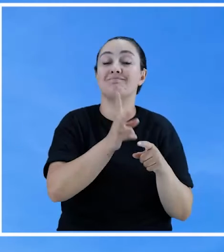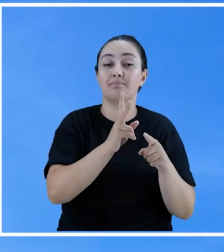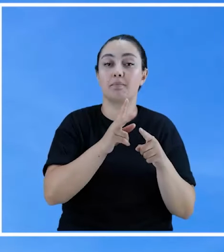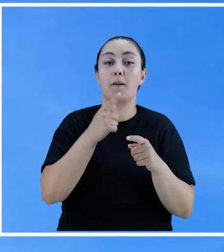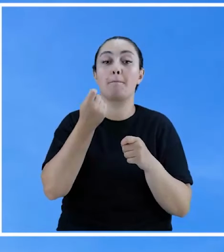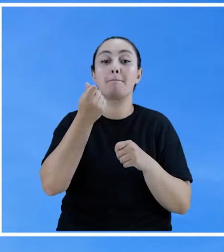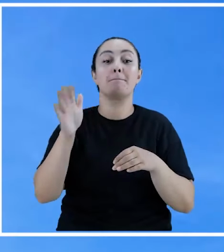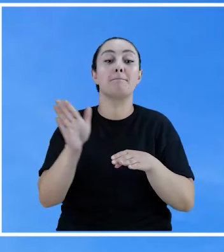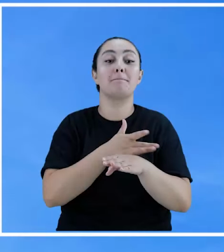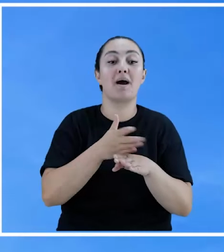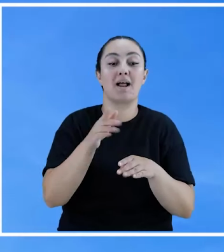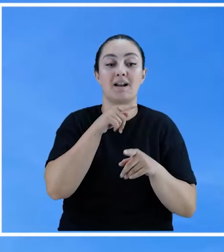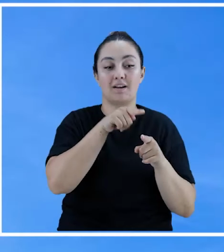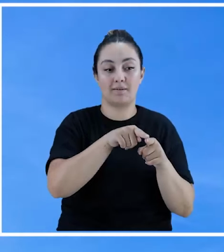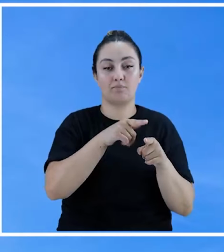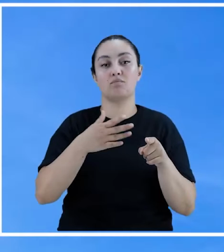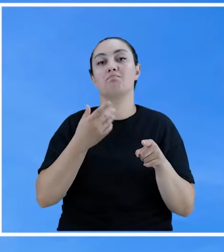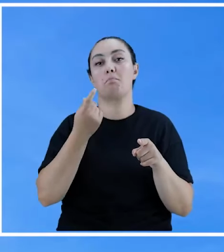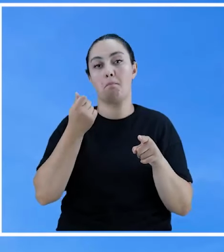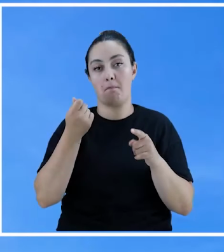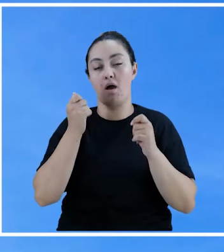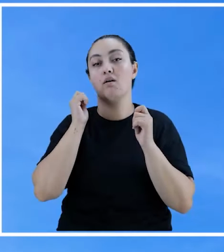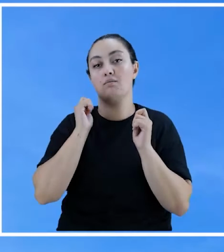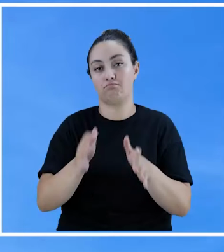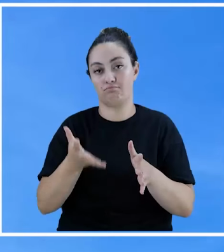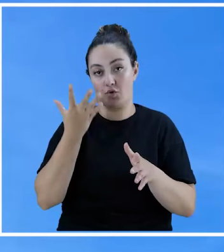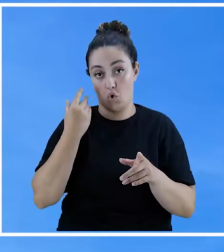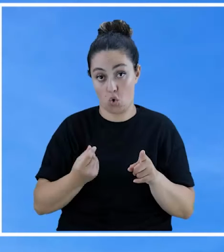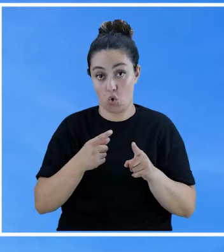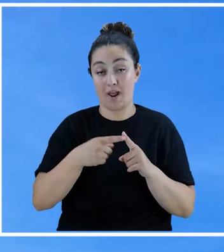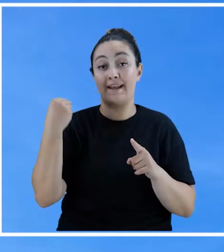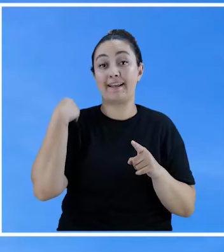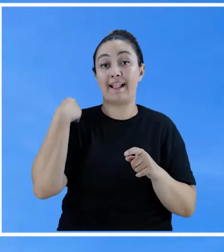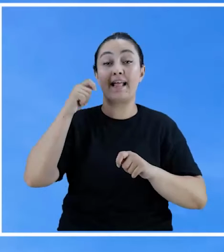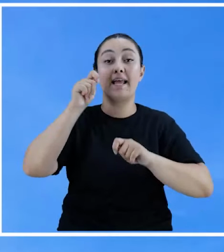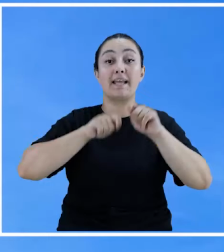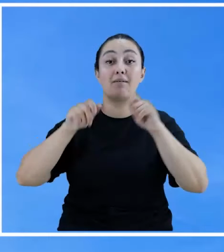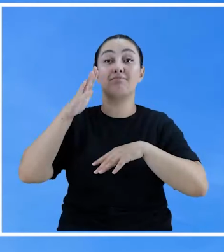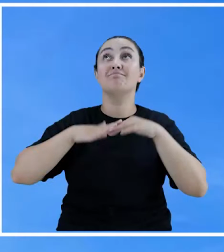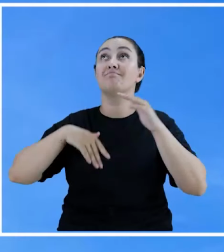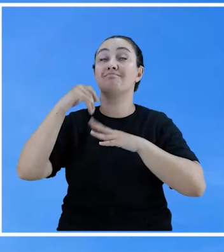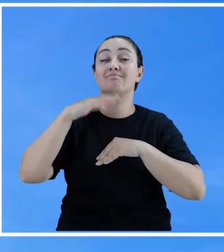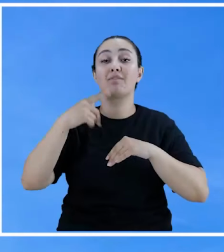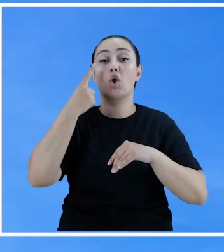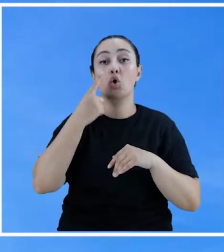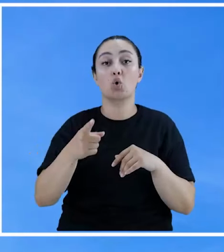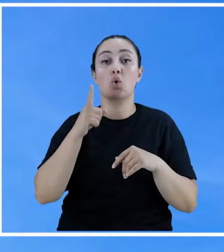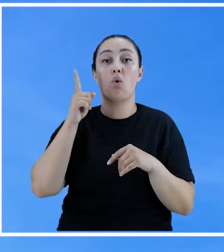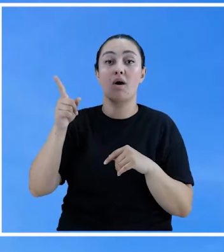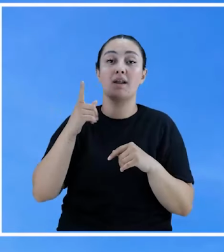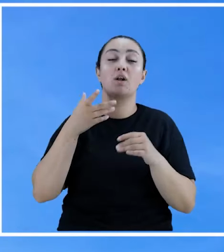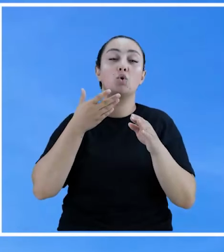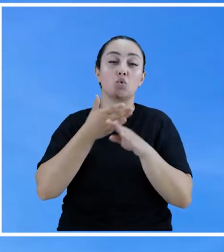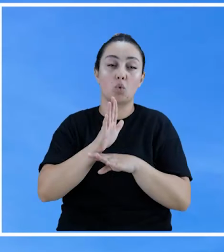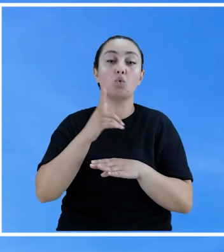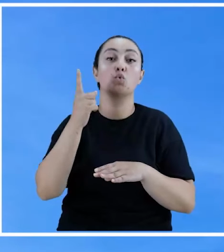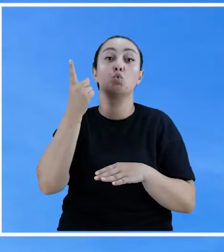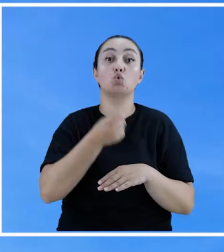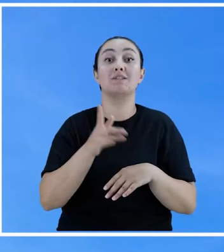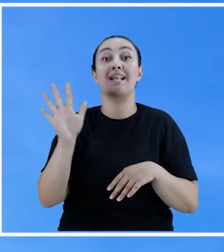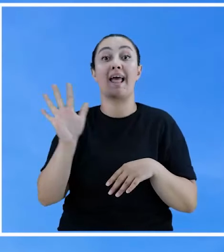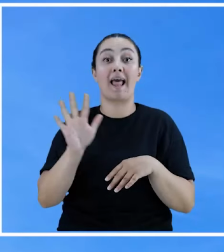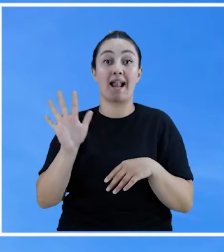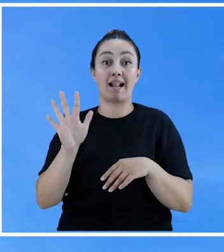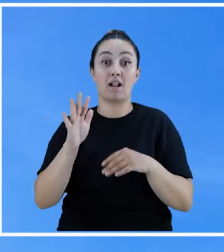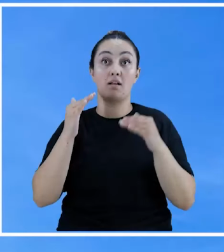güçlendirmenin maliyeti, burada maliyet ön plana çıkıyor. Eğer yeni yapılacak binanın maliyetinin kabaca söylemek